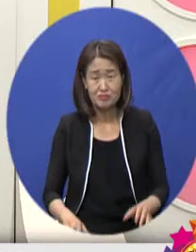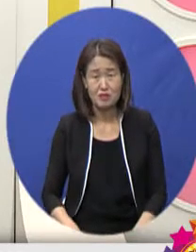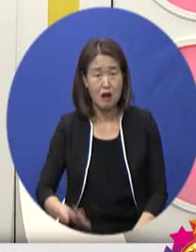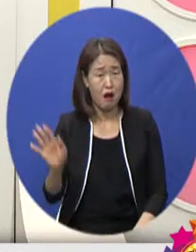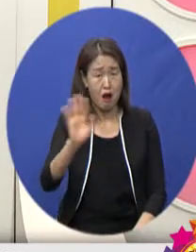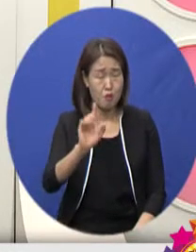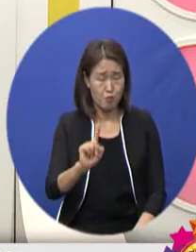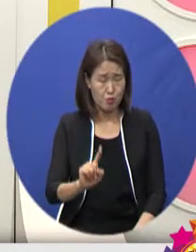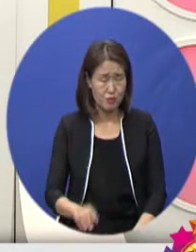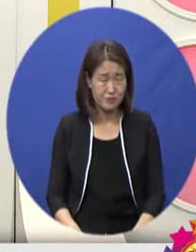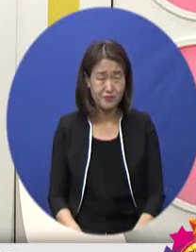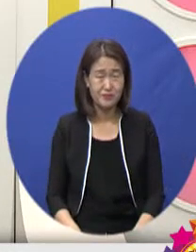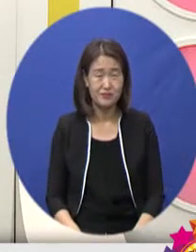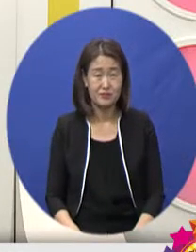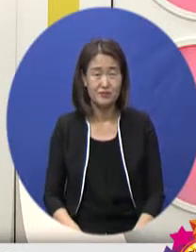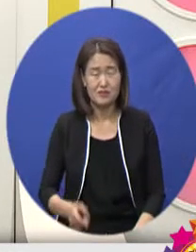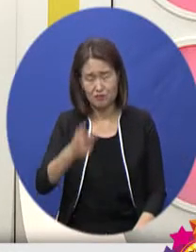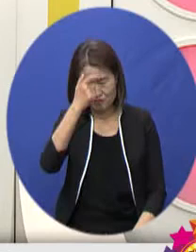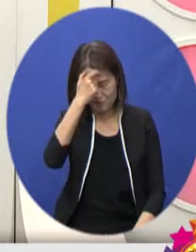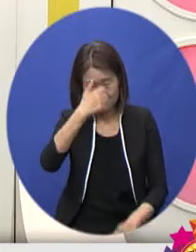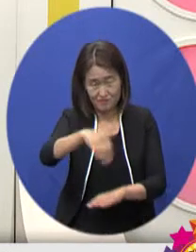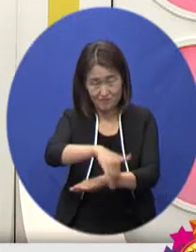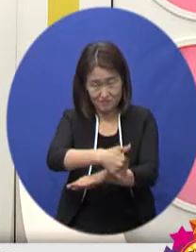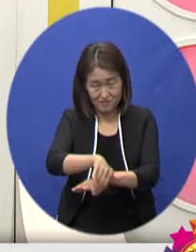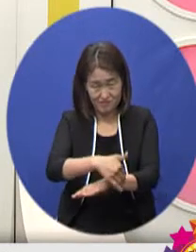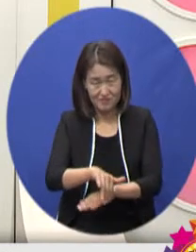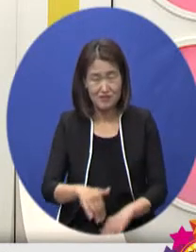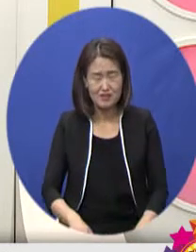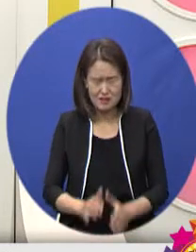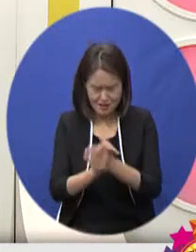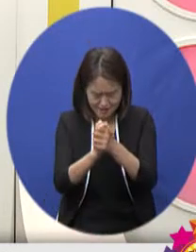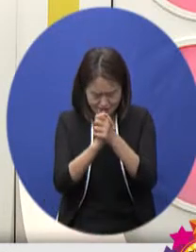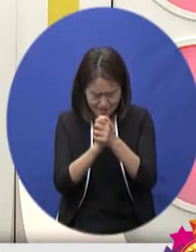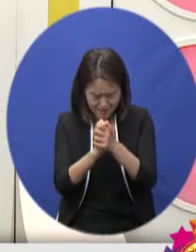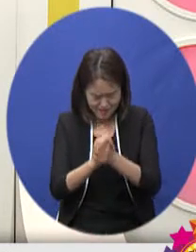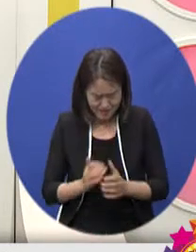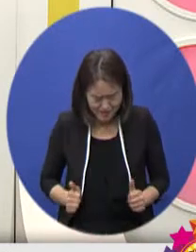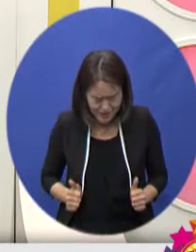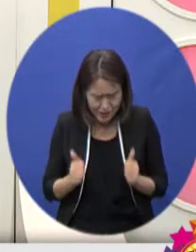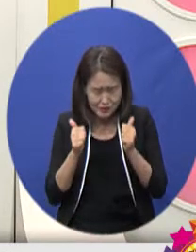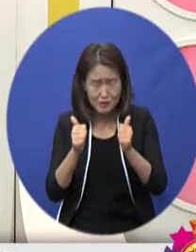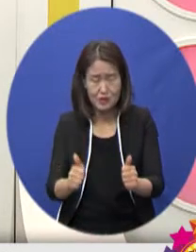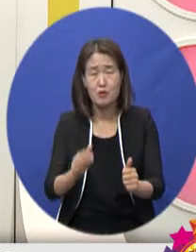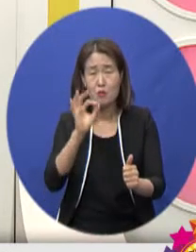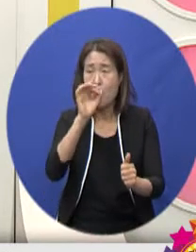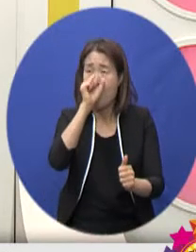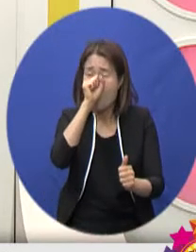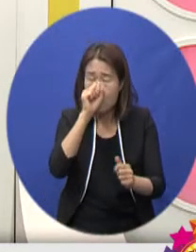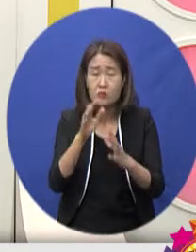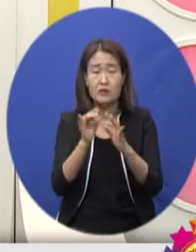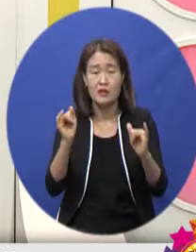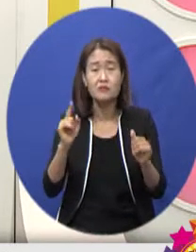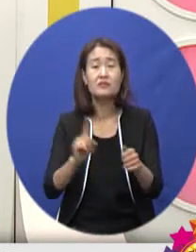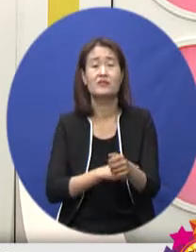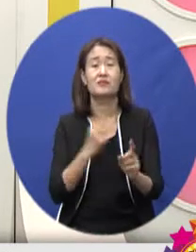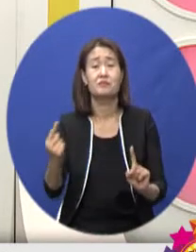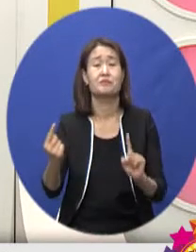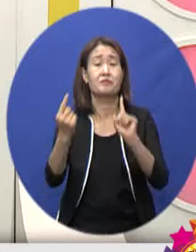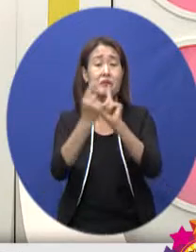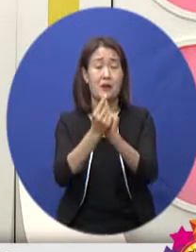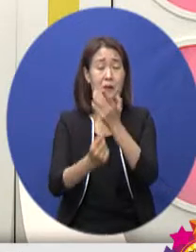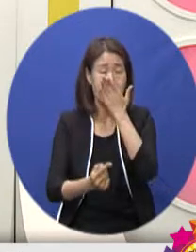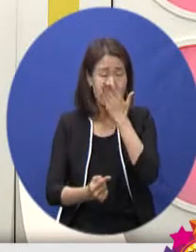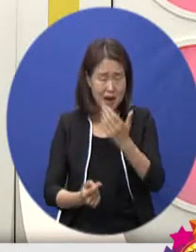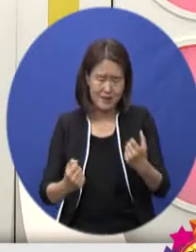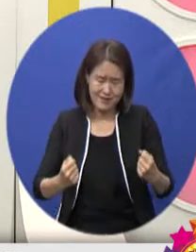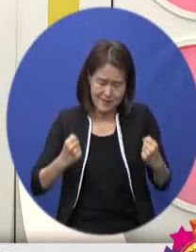무슨 말씀을 그러냐고. 우리 이제 교회 다니는데 네. 우리가 기도를 열심히 하다 보면은 저보다 좋은 사람하고도 할 수 있다.